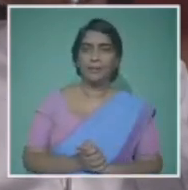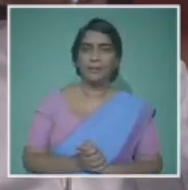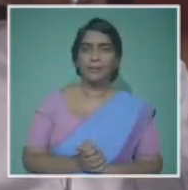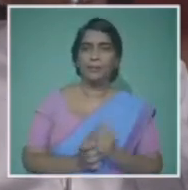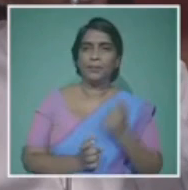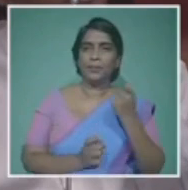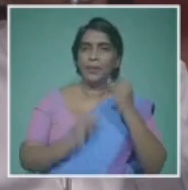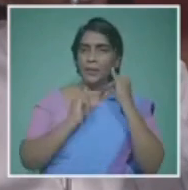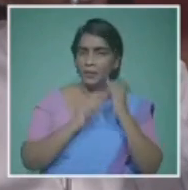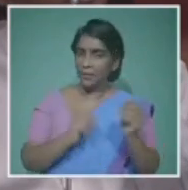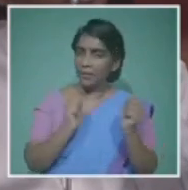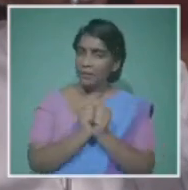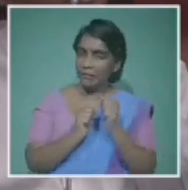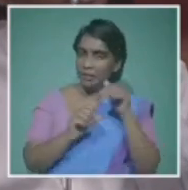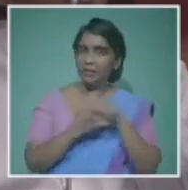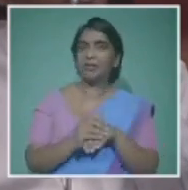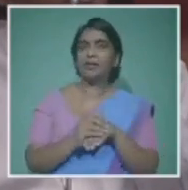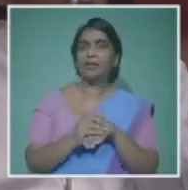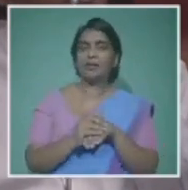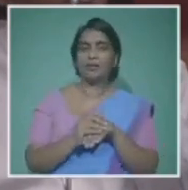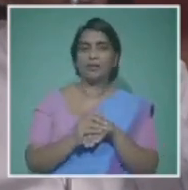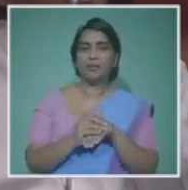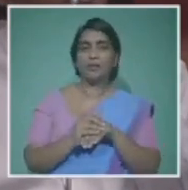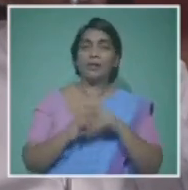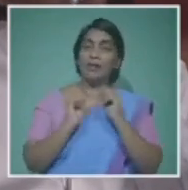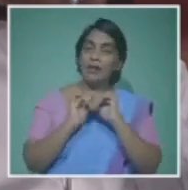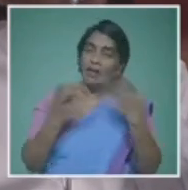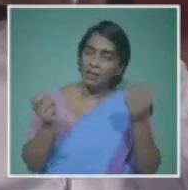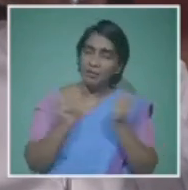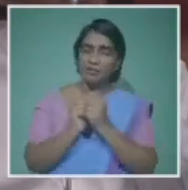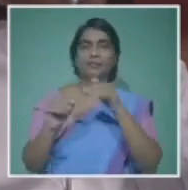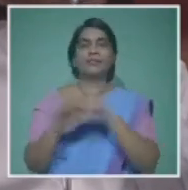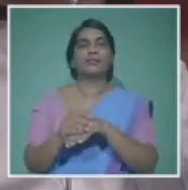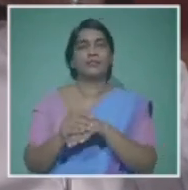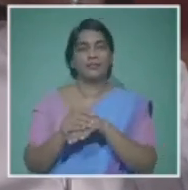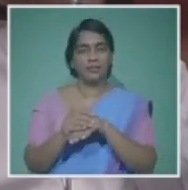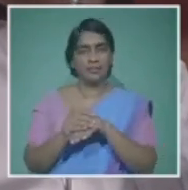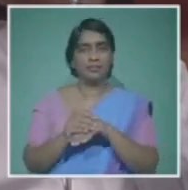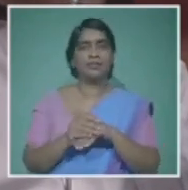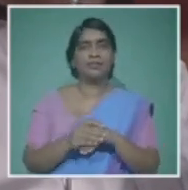आर्थिक अपराध कर दिया नौकर दिया